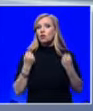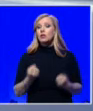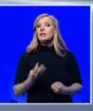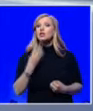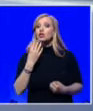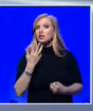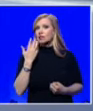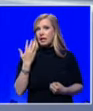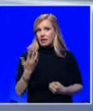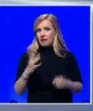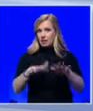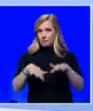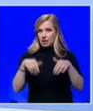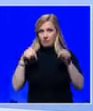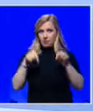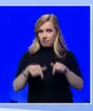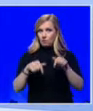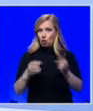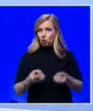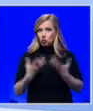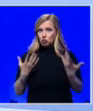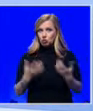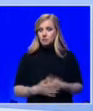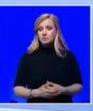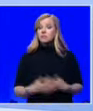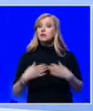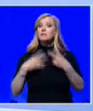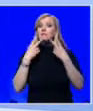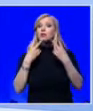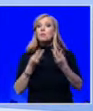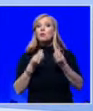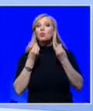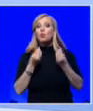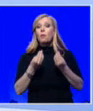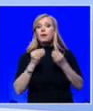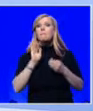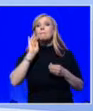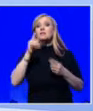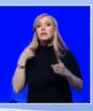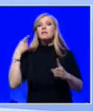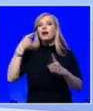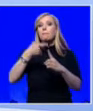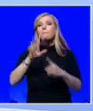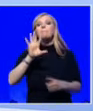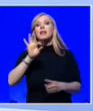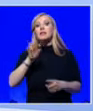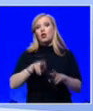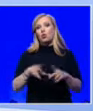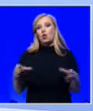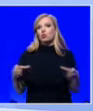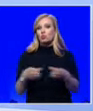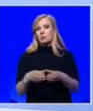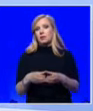49-тия парламент в този случай? Виждаме една добра перспектива към 50-тото Народно събрание. Всъщност това,